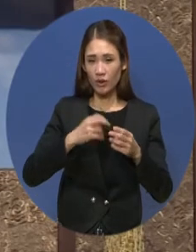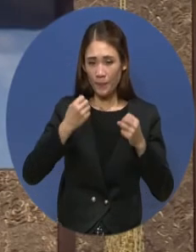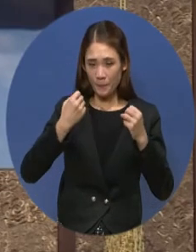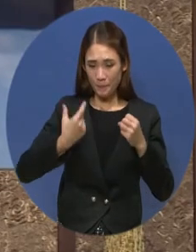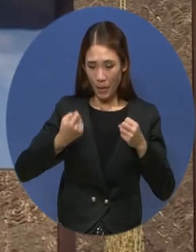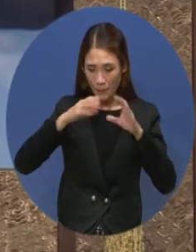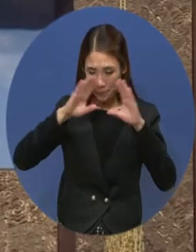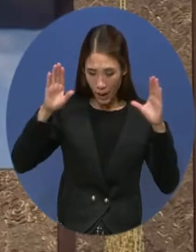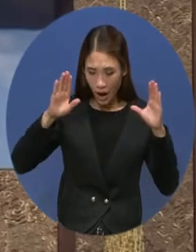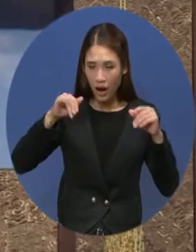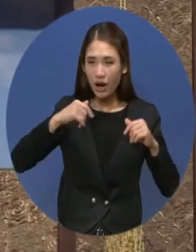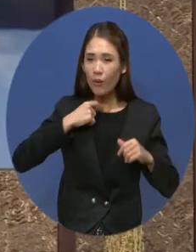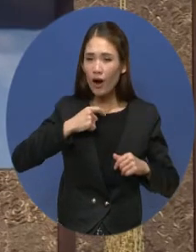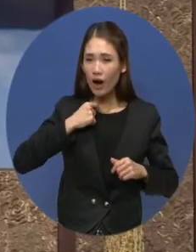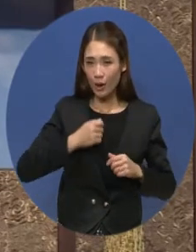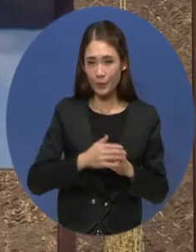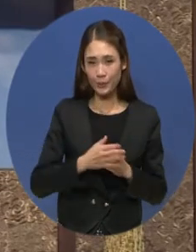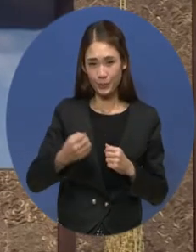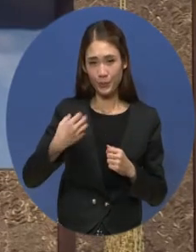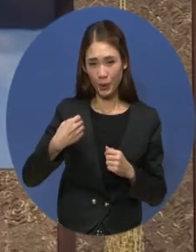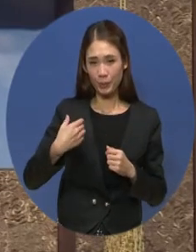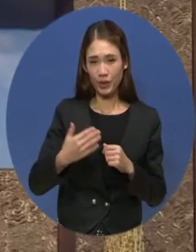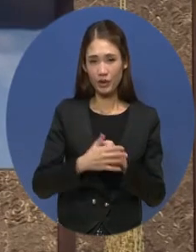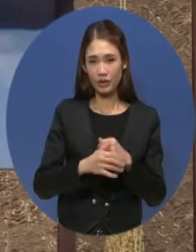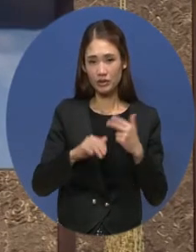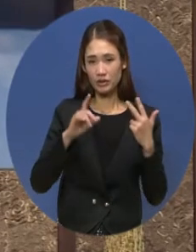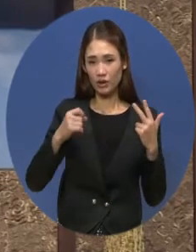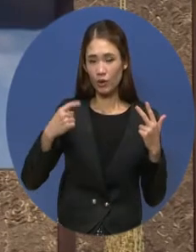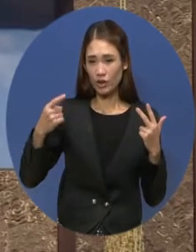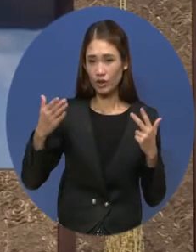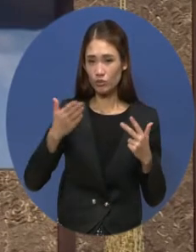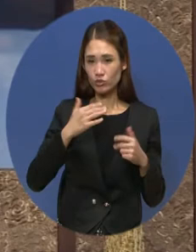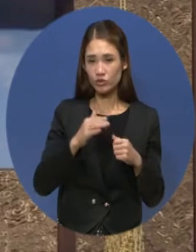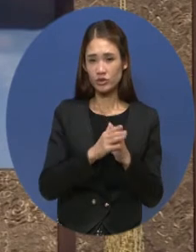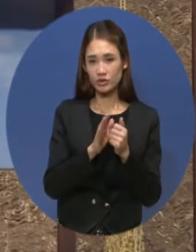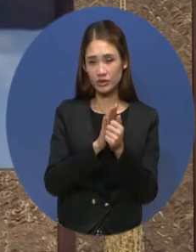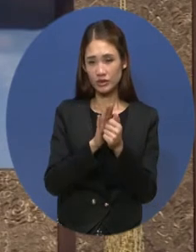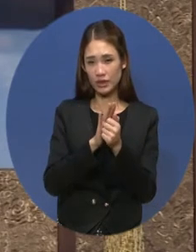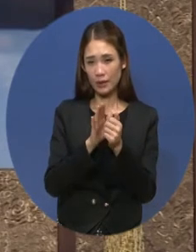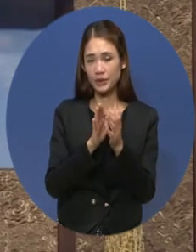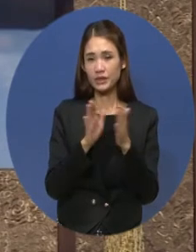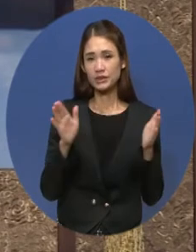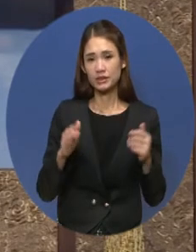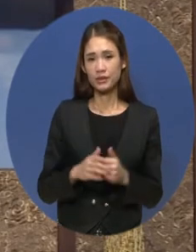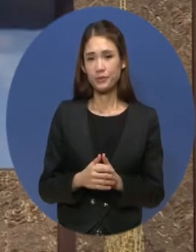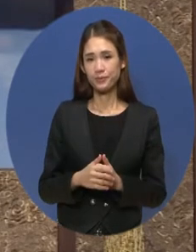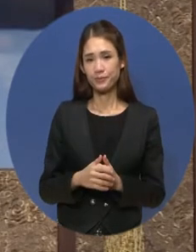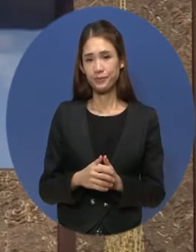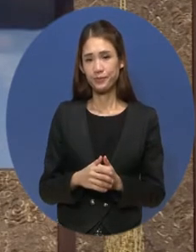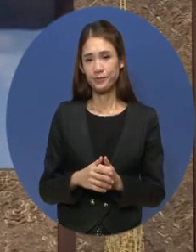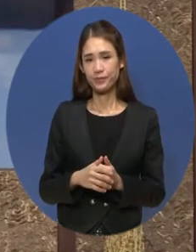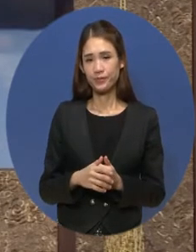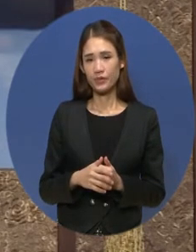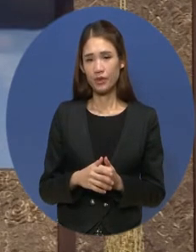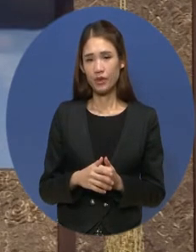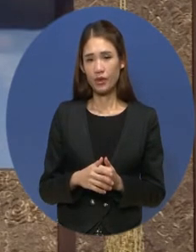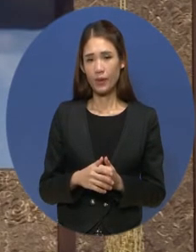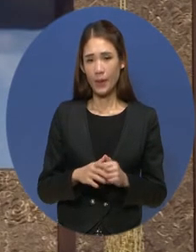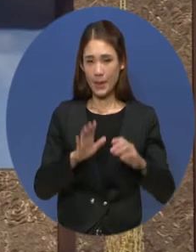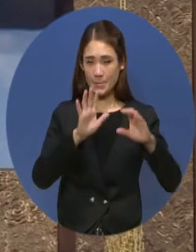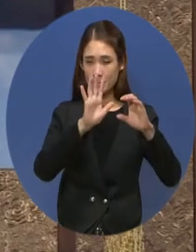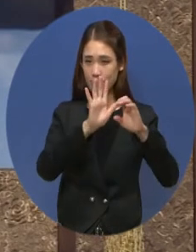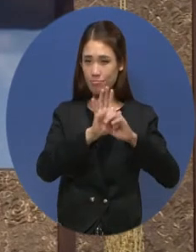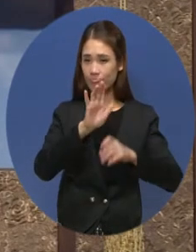욕구를 부응하기 위해서는 7월 2루서 부터 사실 저희가 서비스 제공을 시작을 했습니다 이제 코라